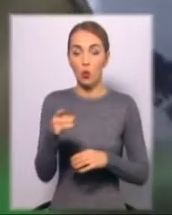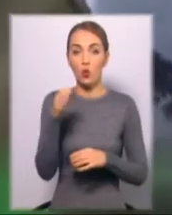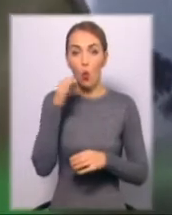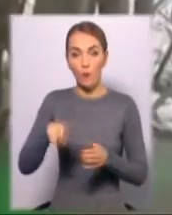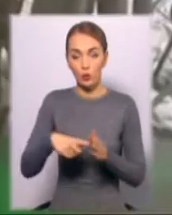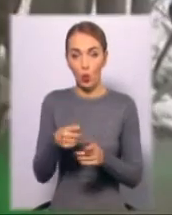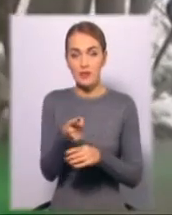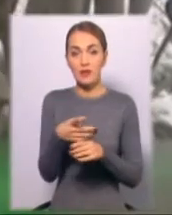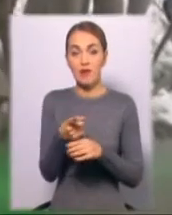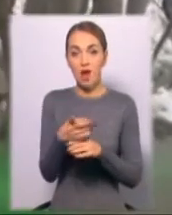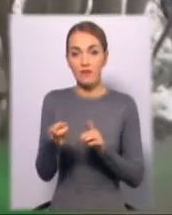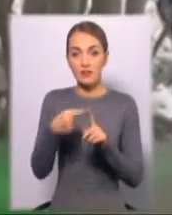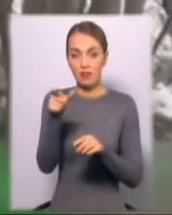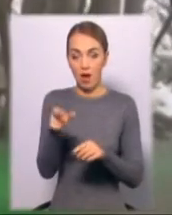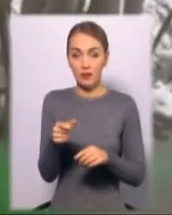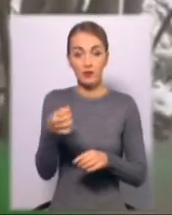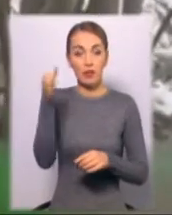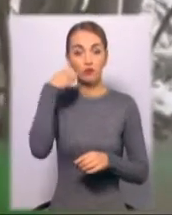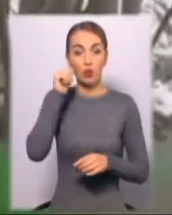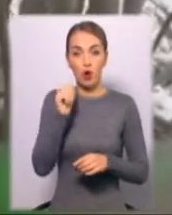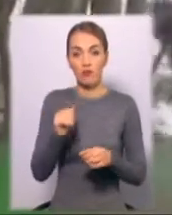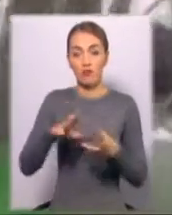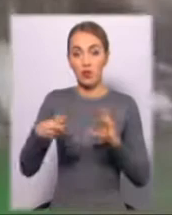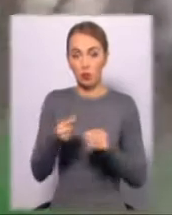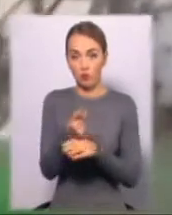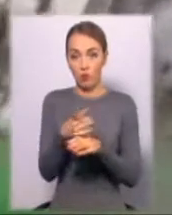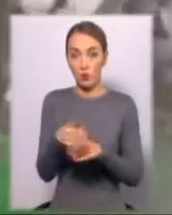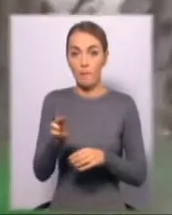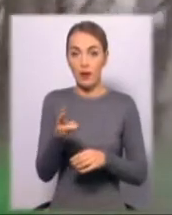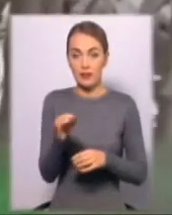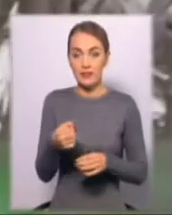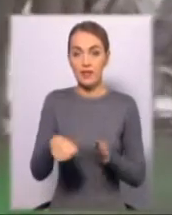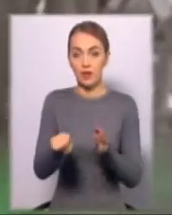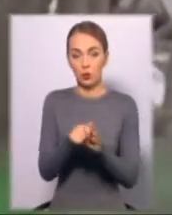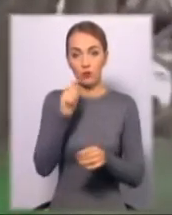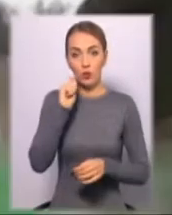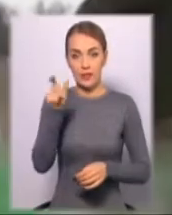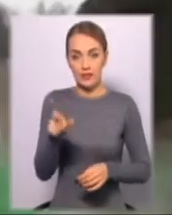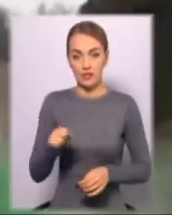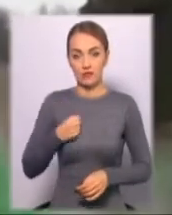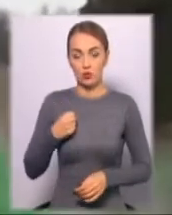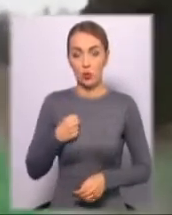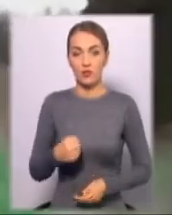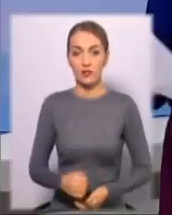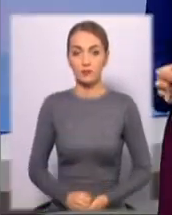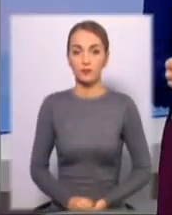стріляв снайпер. Нагадаю, вчора унаслідок ворожого обстрілу Мар'їнки загинув український військовий.